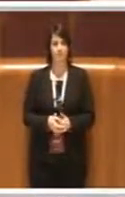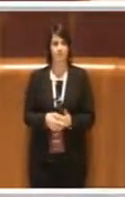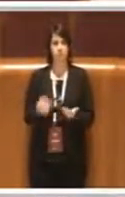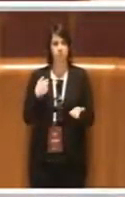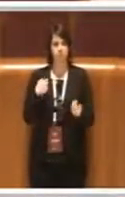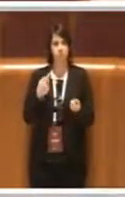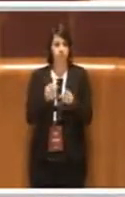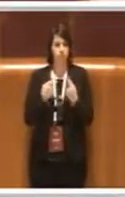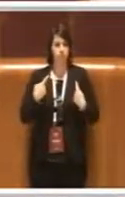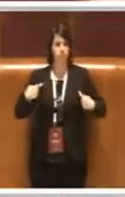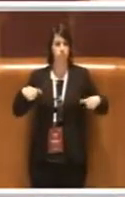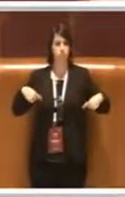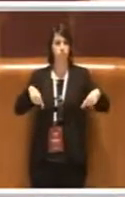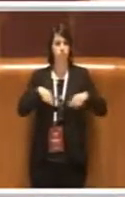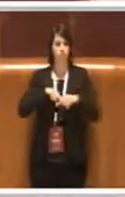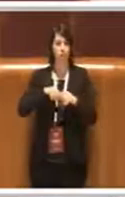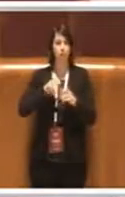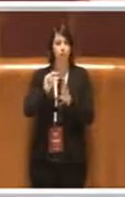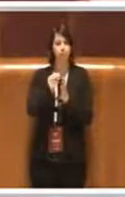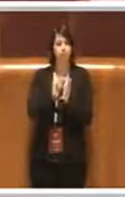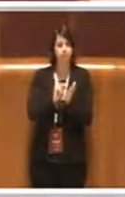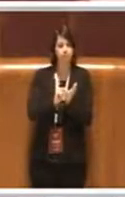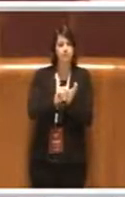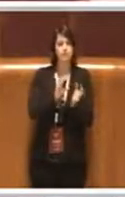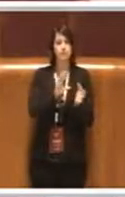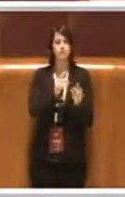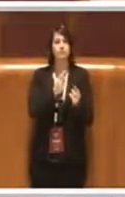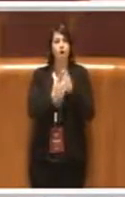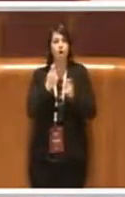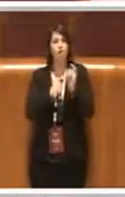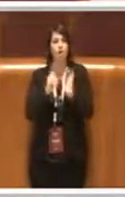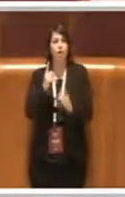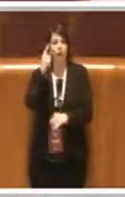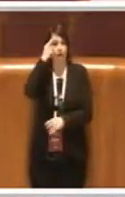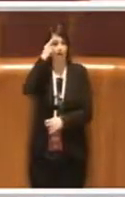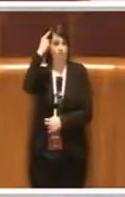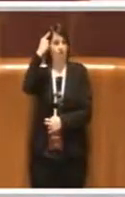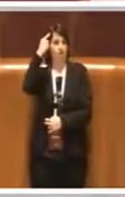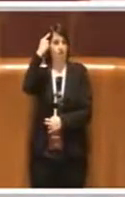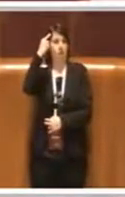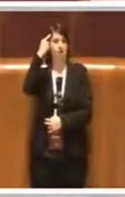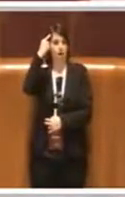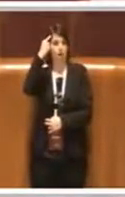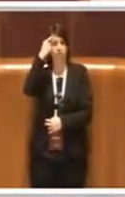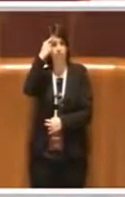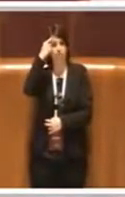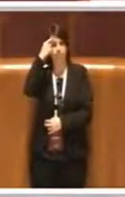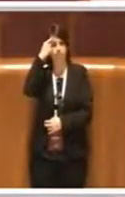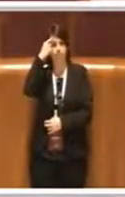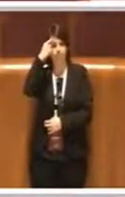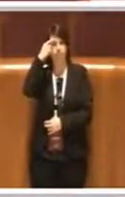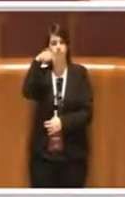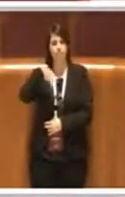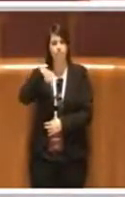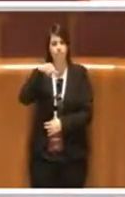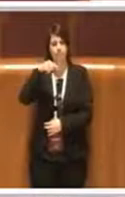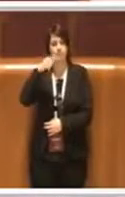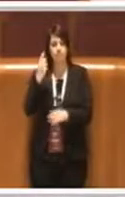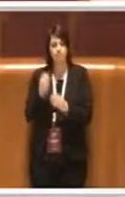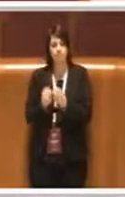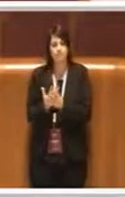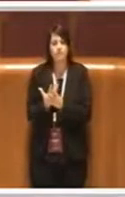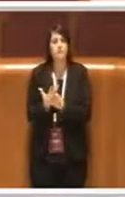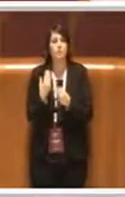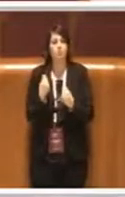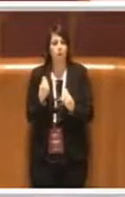sviluppata da un'idea che è venuta in concomitanza con un evento poi,